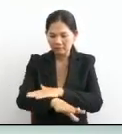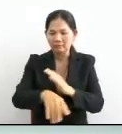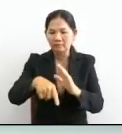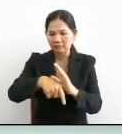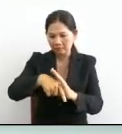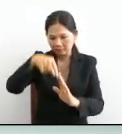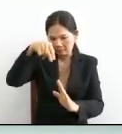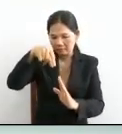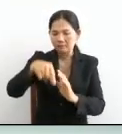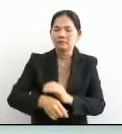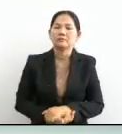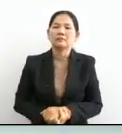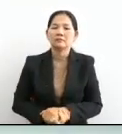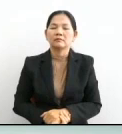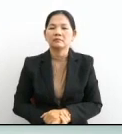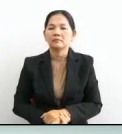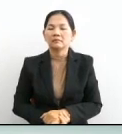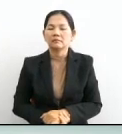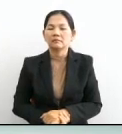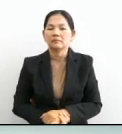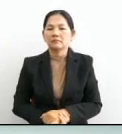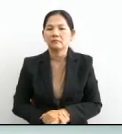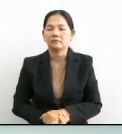nóng cá